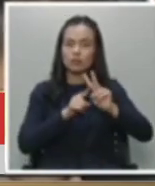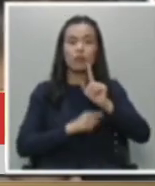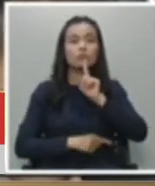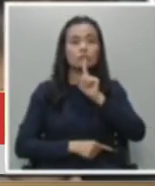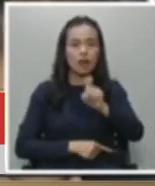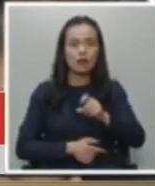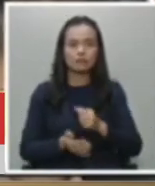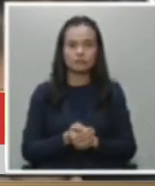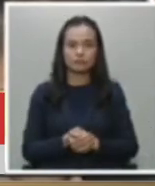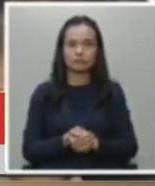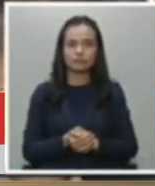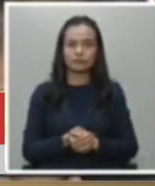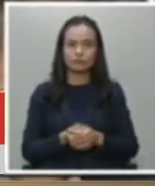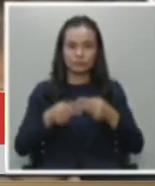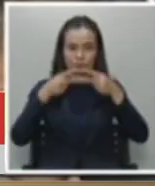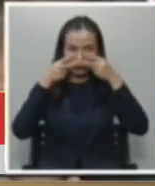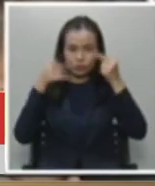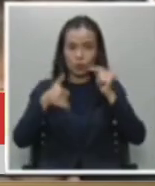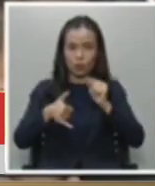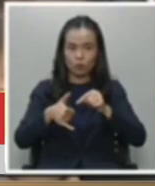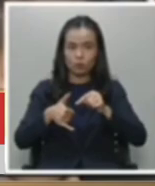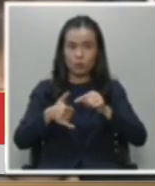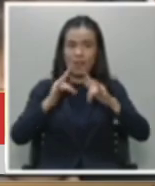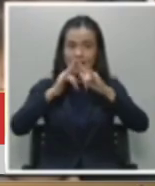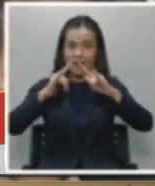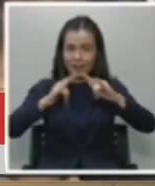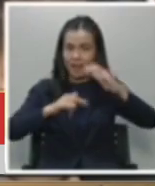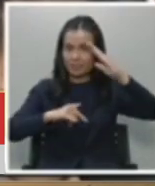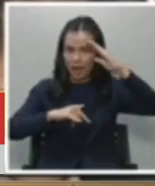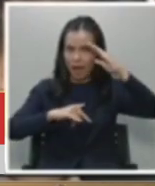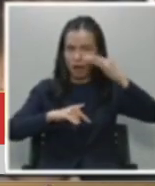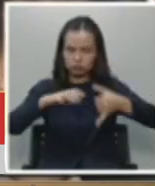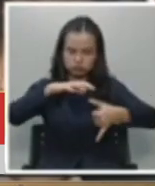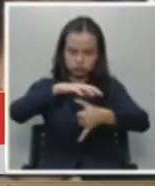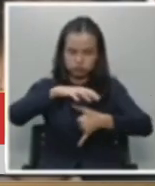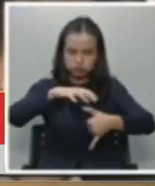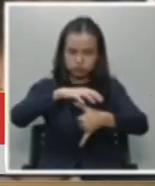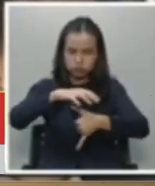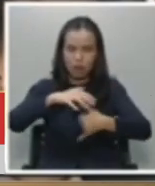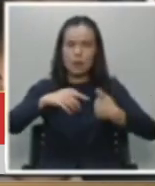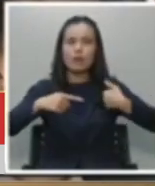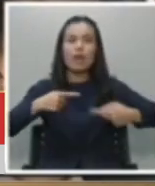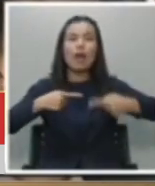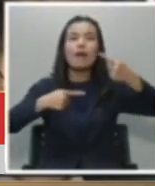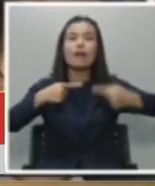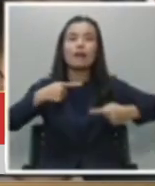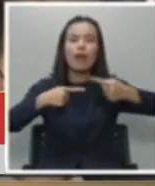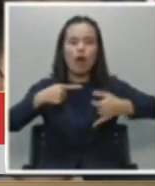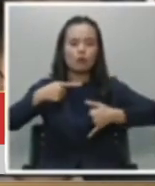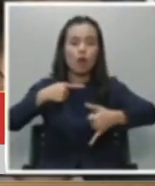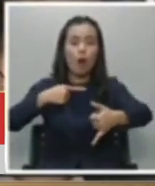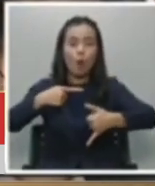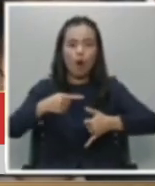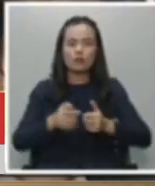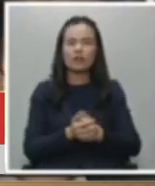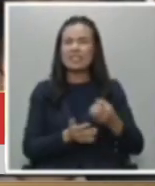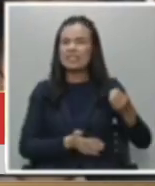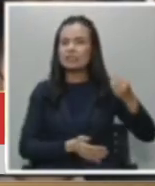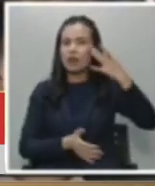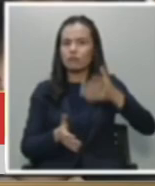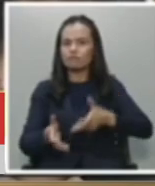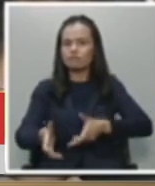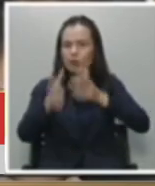ผู้ร้ายนี่อยู่ในค่ายใช้เวลานานพอสมควรแล้วก็ค่ายนี่มีด่านตรวจเข้าออกนะครับเสียงปืนนี่มันต้องดัง